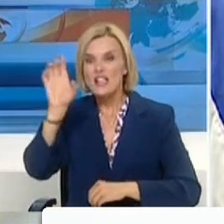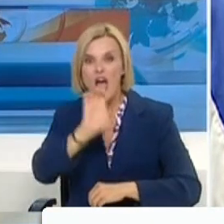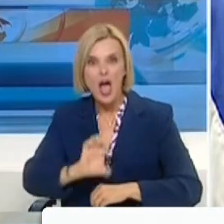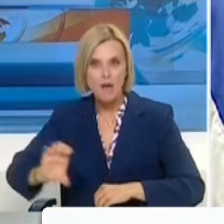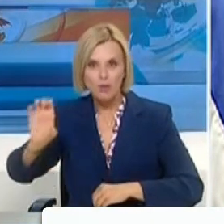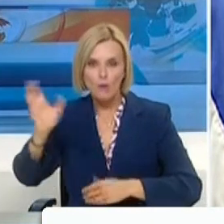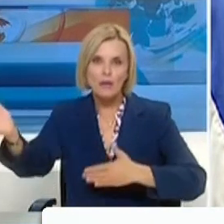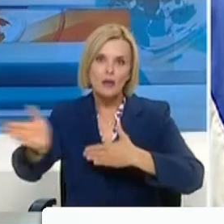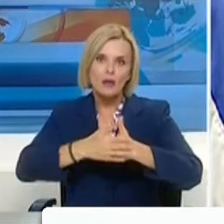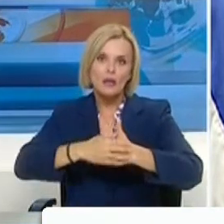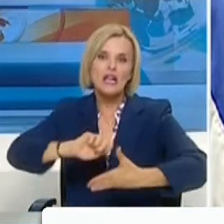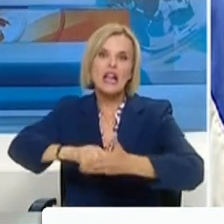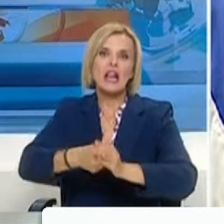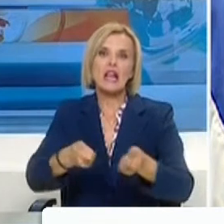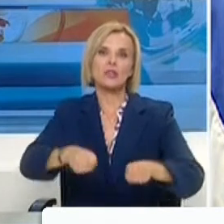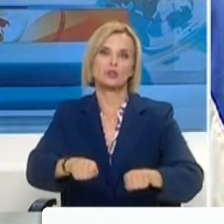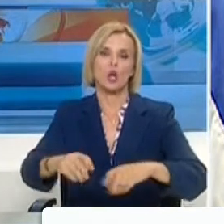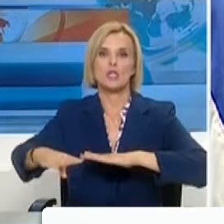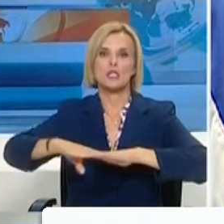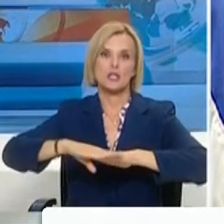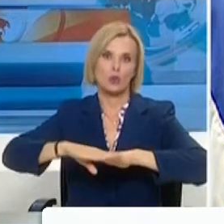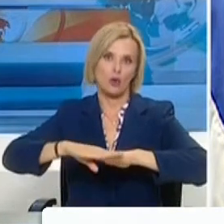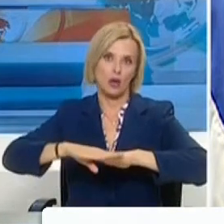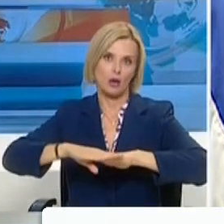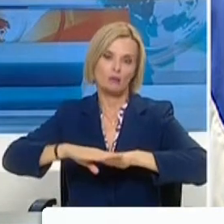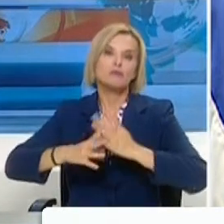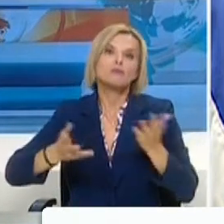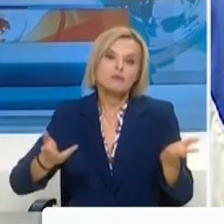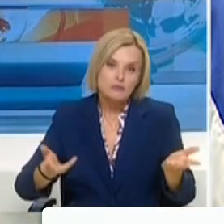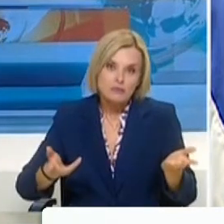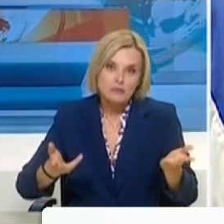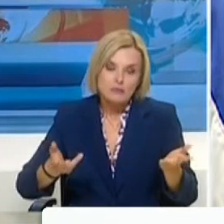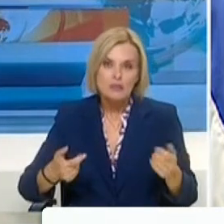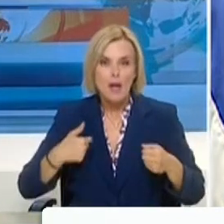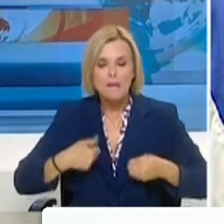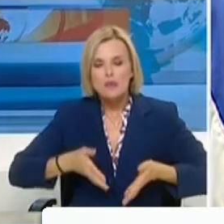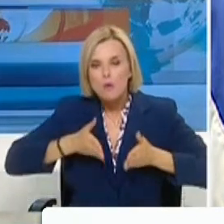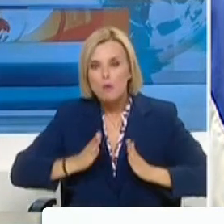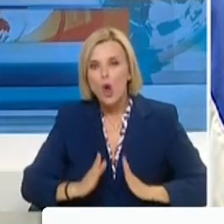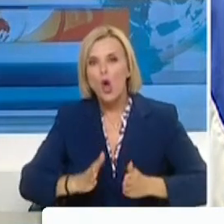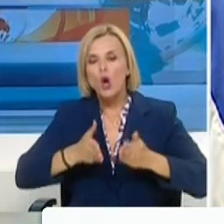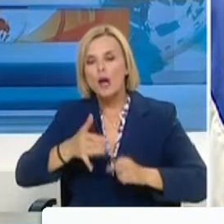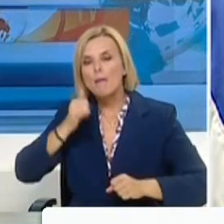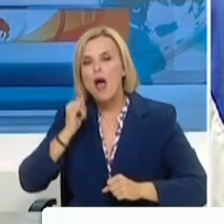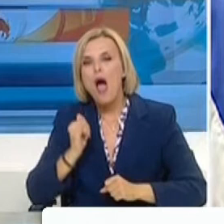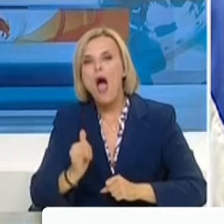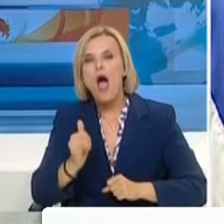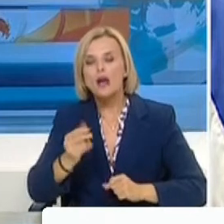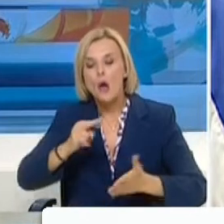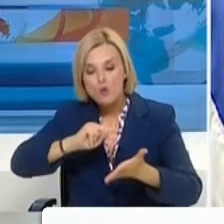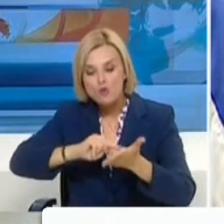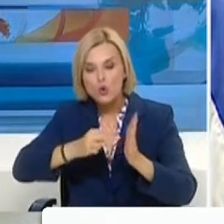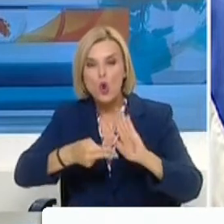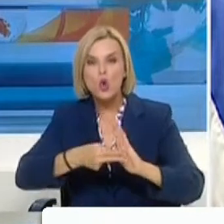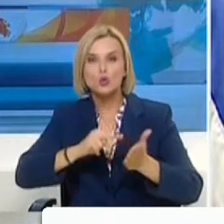τουρισμό μέσω αεροπορικών εταιριών. Θα προχωρήσουμε πάρα πολύ σταδιακά και πάρα πολύ προσεκτικά.